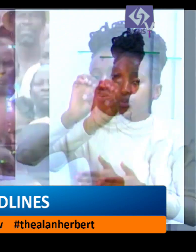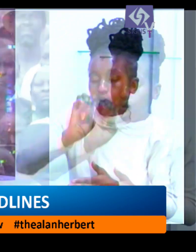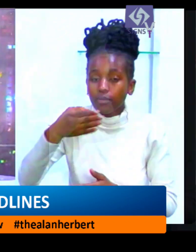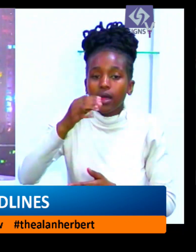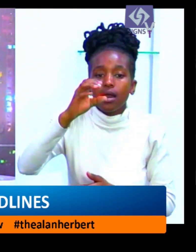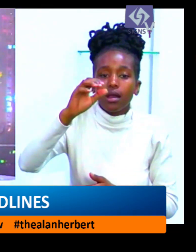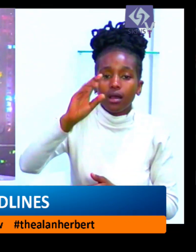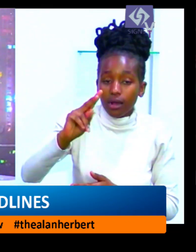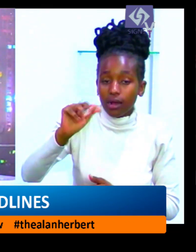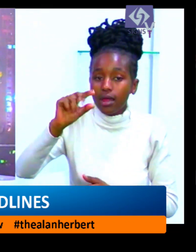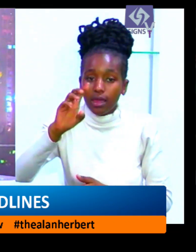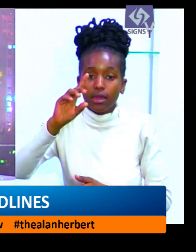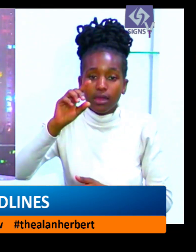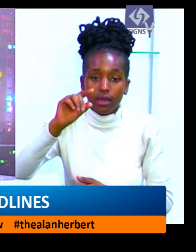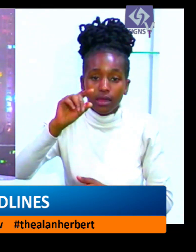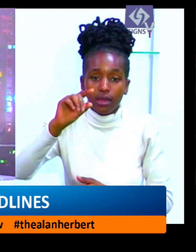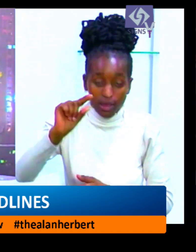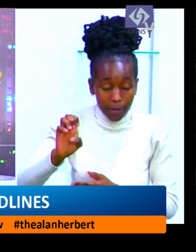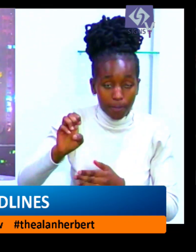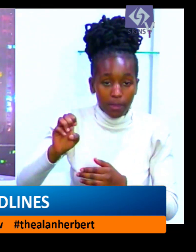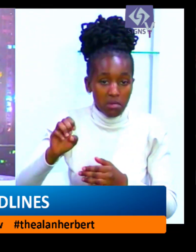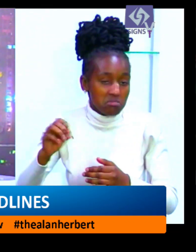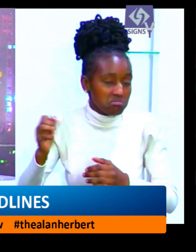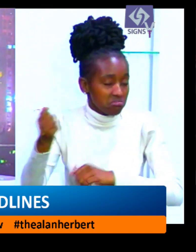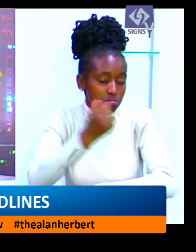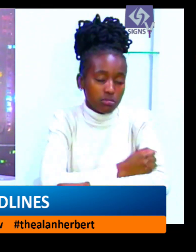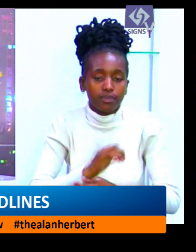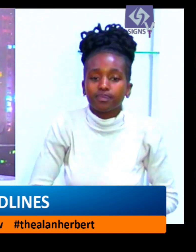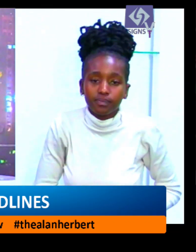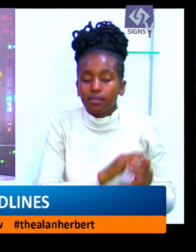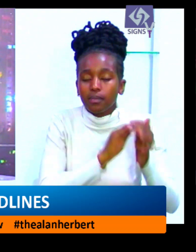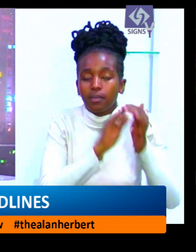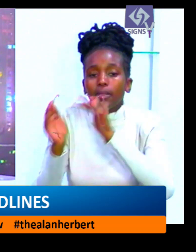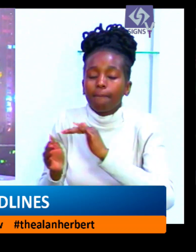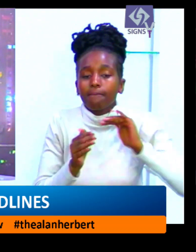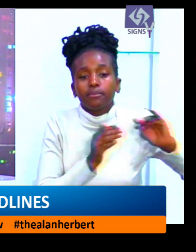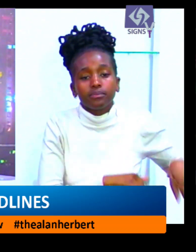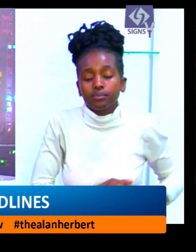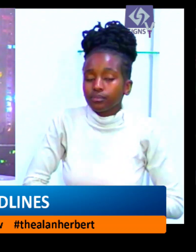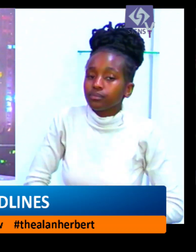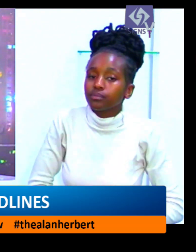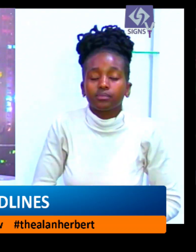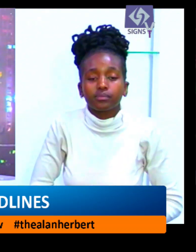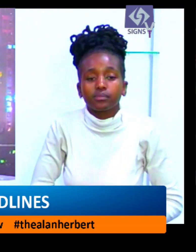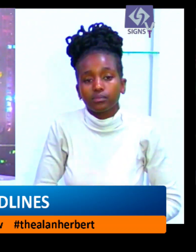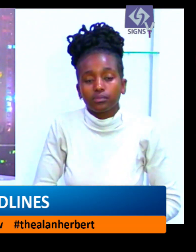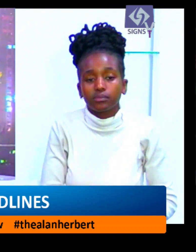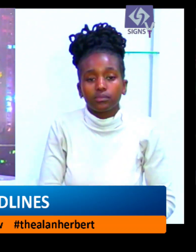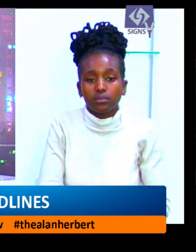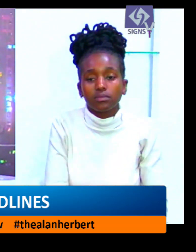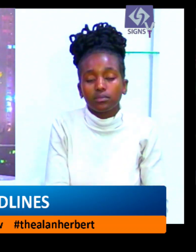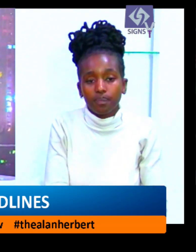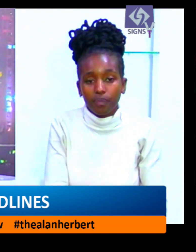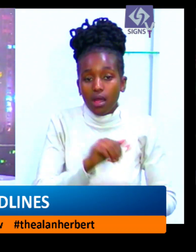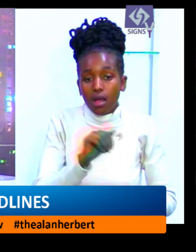consumers na interest ya producers. Ili tuwakikisha kwamba we manage the market infrastructure for the benefit of consumers